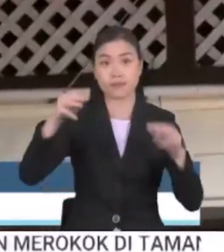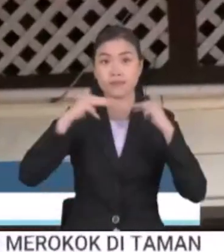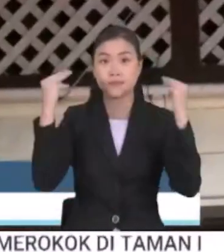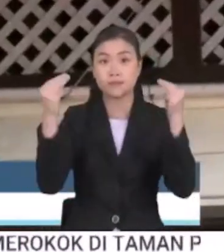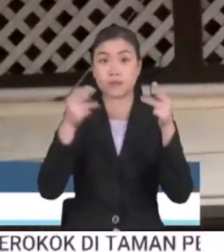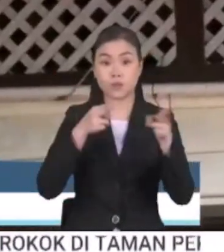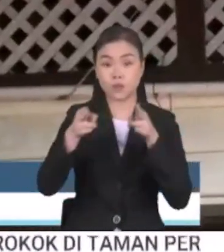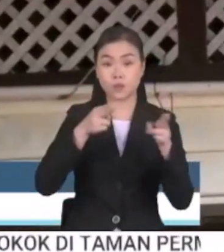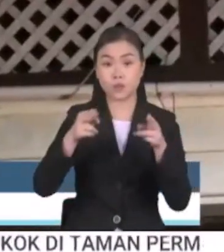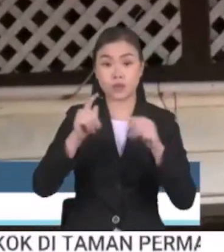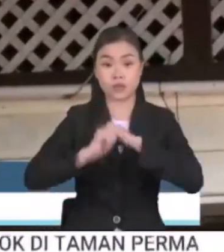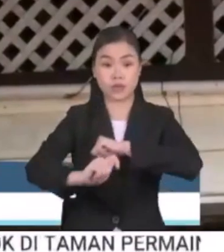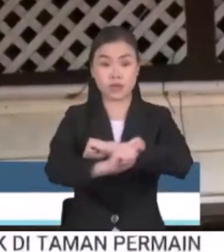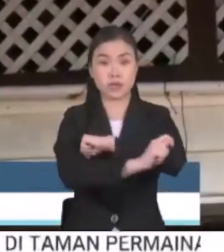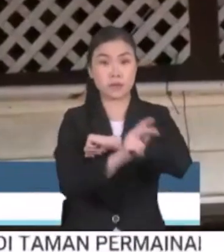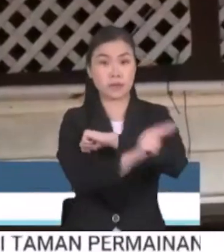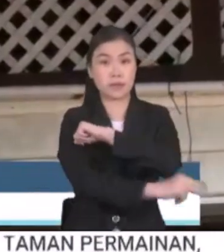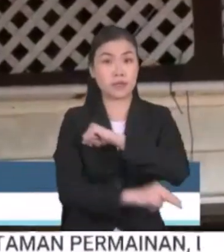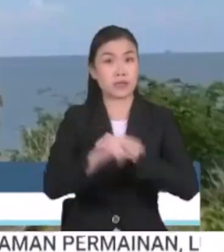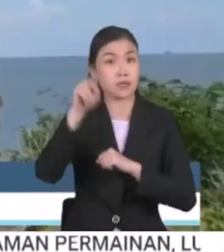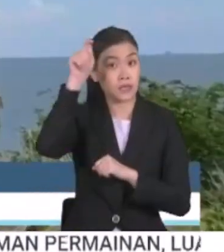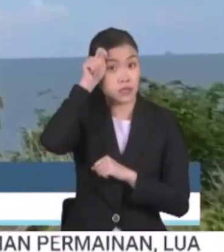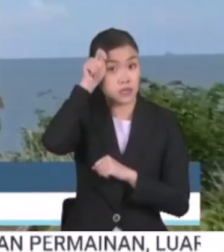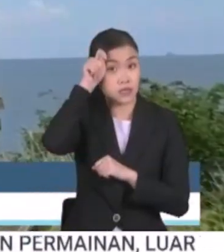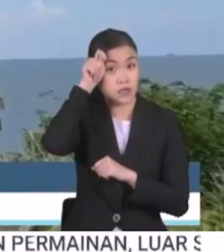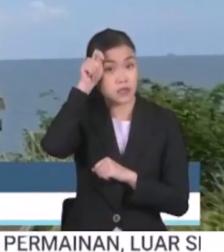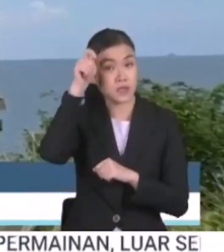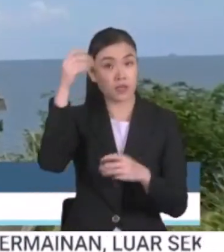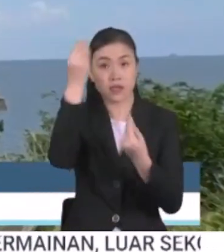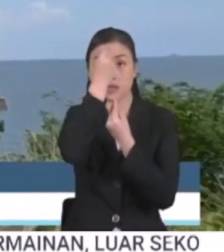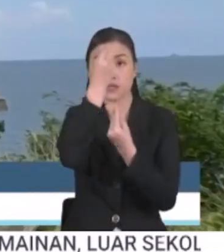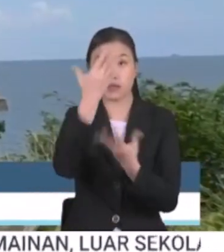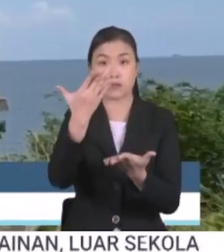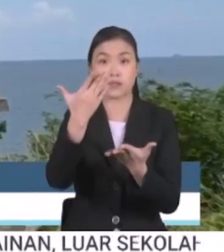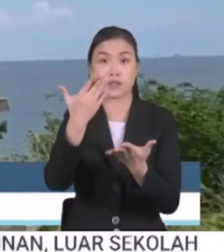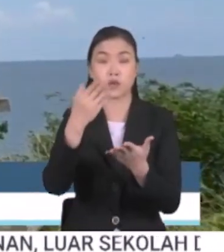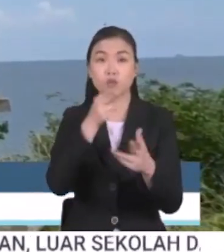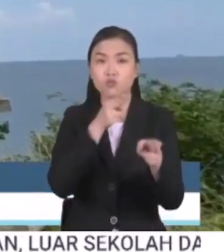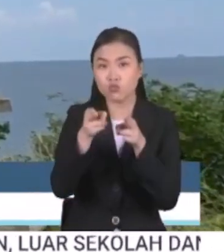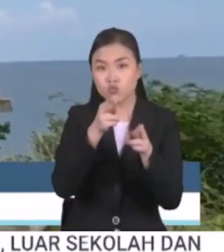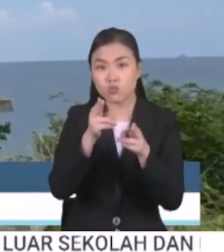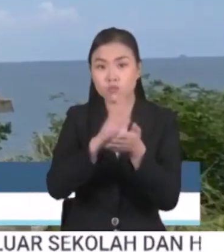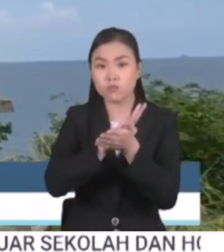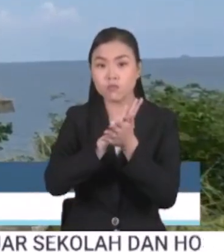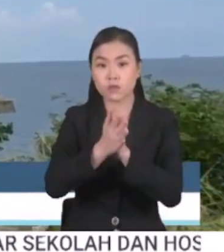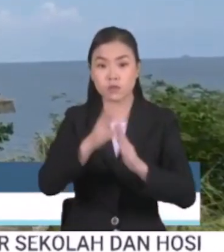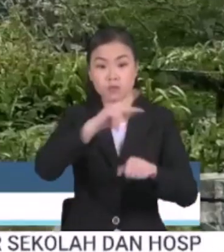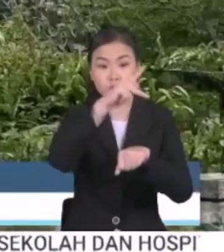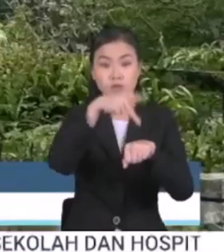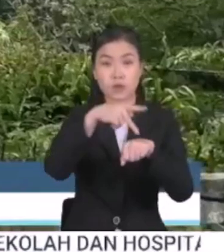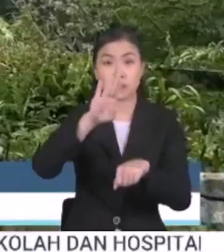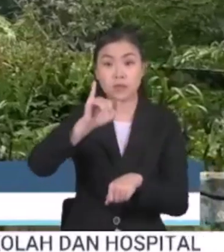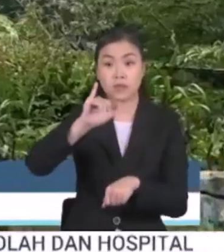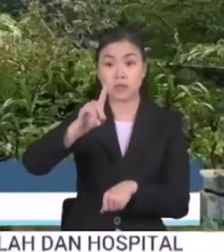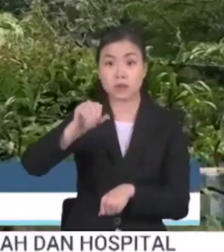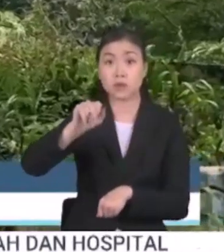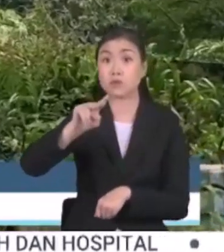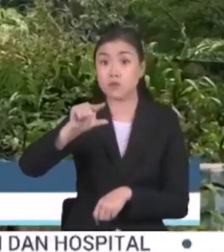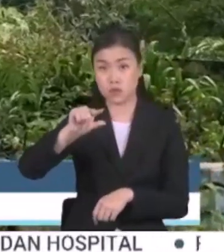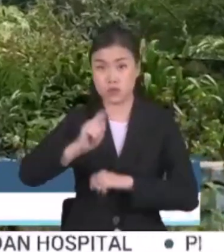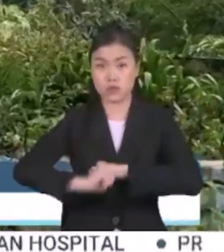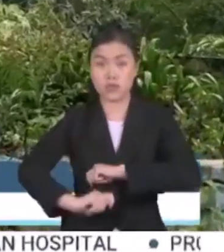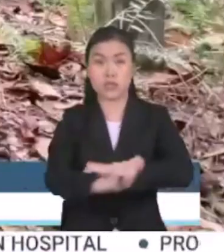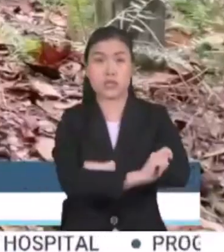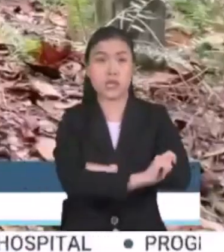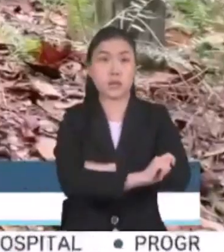Pengarah Majlis Pengurusan Taman Negeri Terengganu Tengku Muhammad Arifin Tengku Abdul Rahman berkata usaha itu menjadikan Pulau Bidong